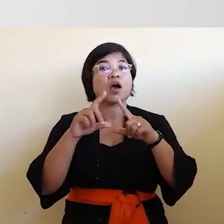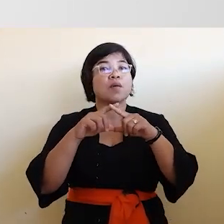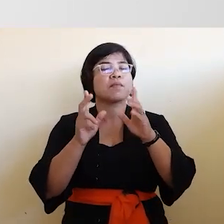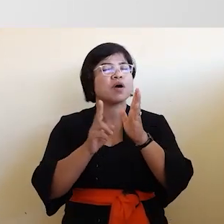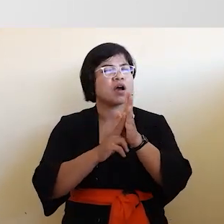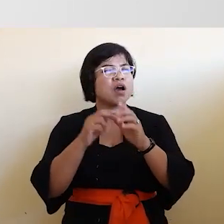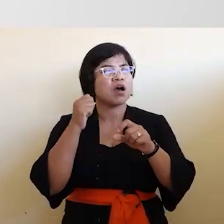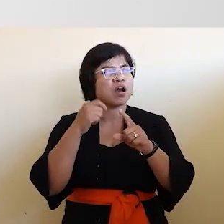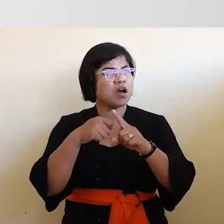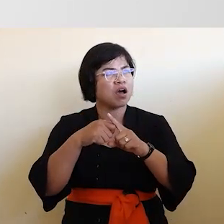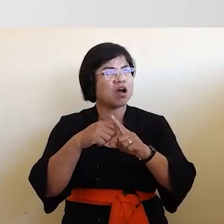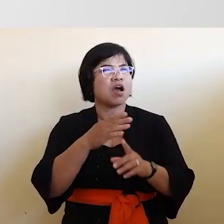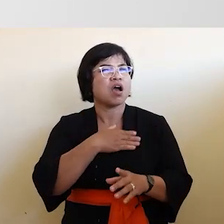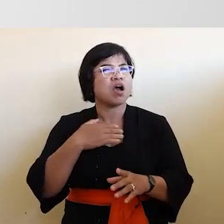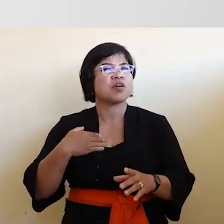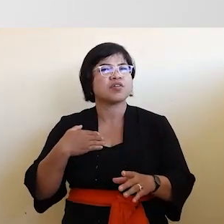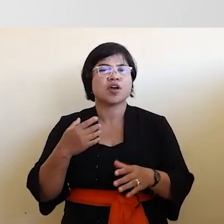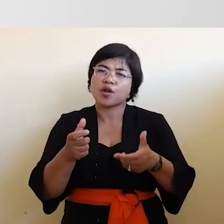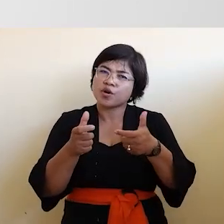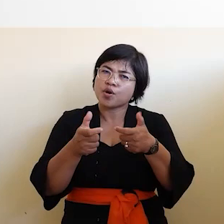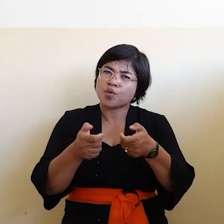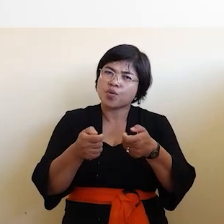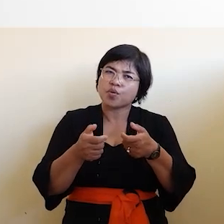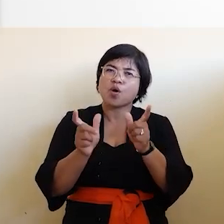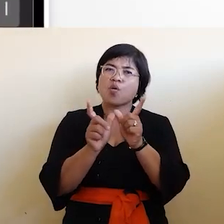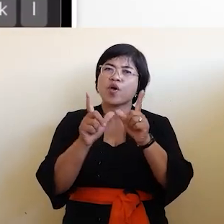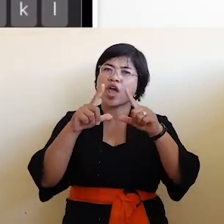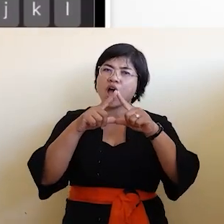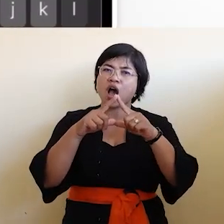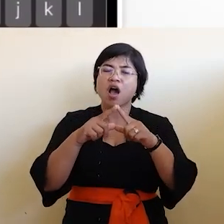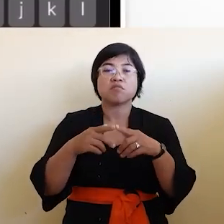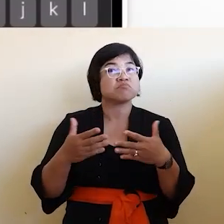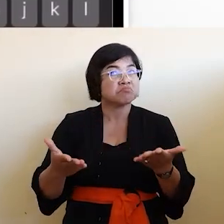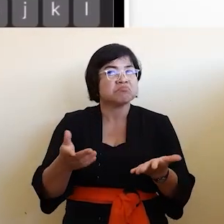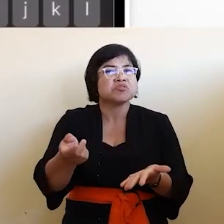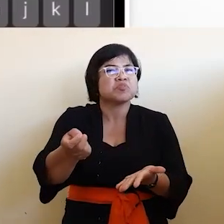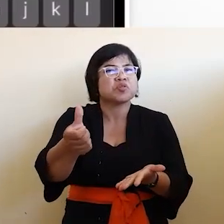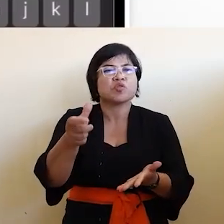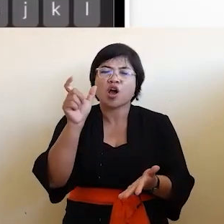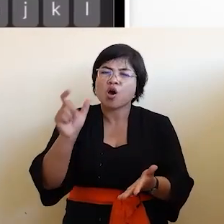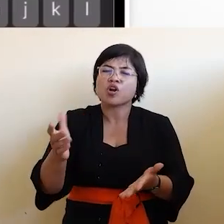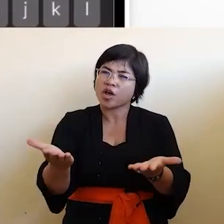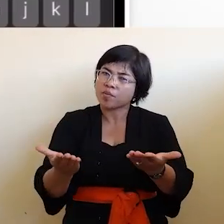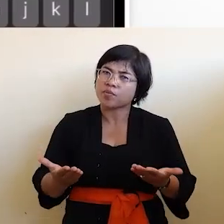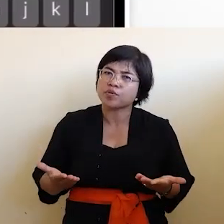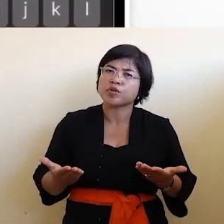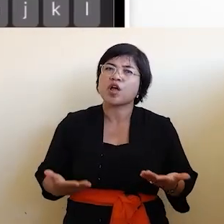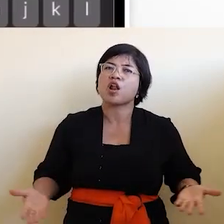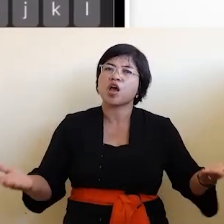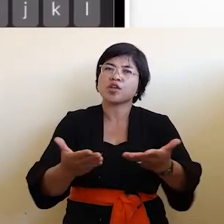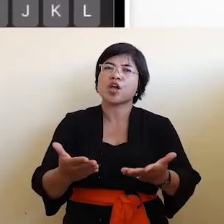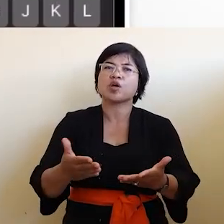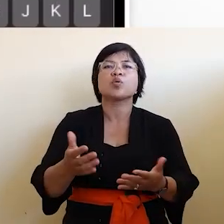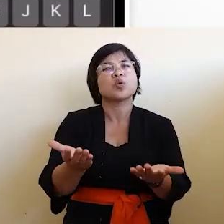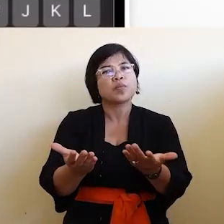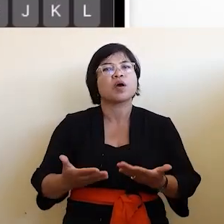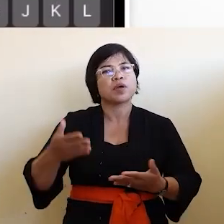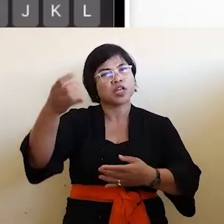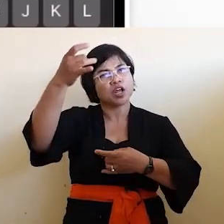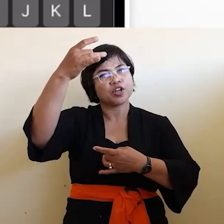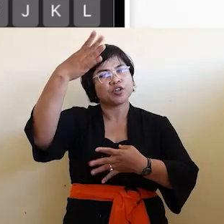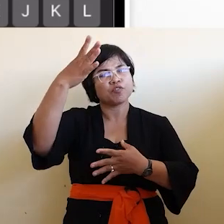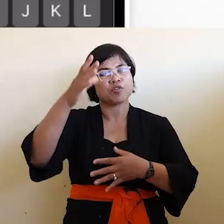Puspabang serta pelayanan WhatsApp Sipoleng yang memudahkan pengguna layanan untuk memperoleh informasi